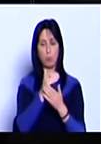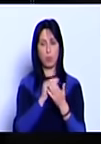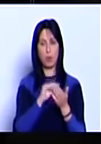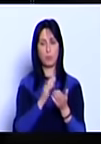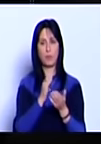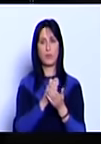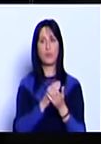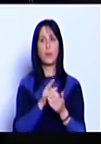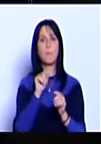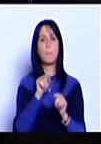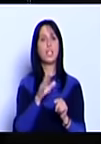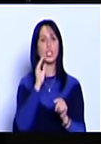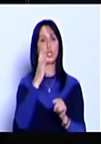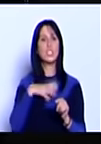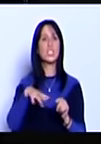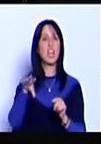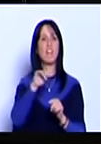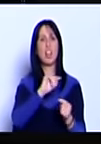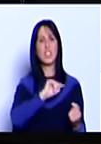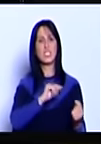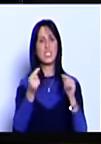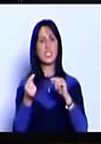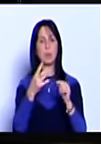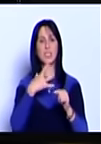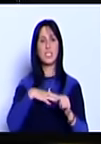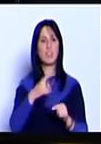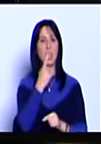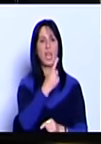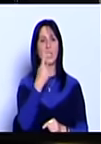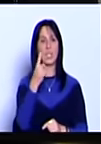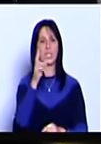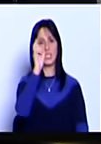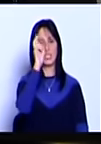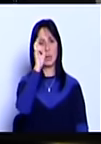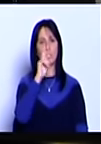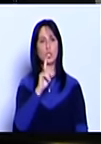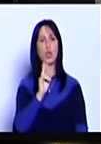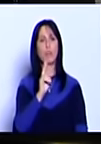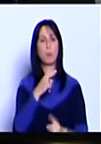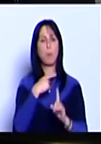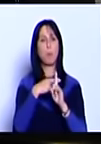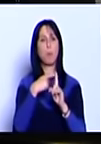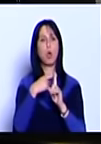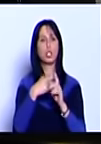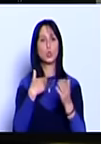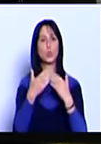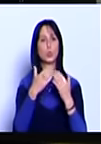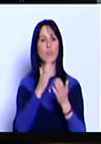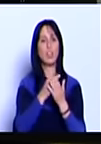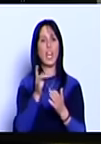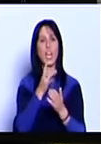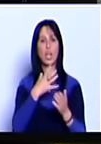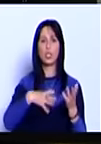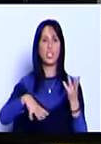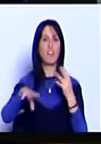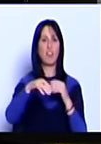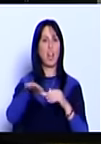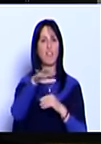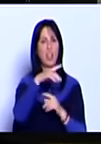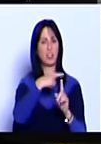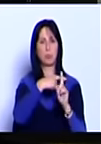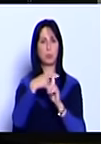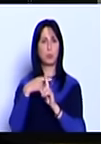წერია ასეთი რამ: მაშინ როცა ყველას წინააღმდეგია, საქართველო ერთადერთი სახელმწიფოა, რომელსაც პოზიტიური ურთიერთობა აქვს რეგიონის ყველა